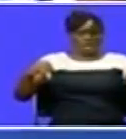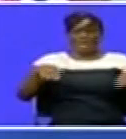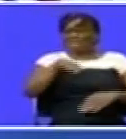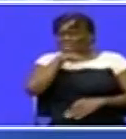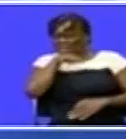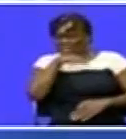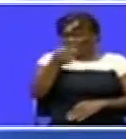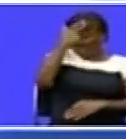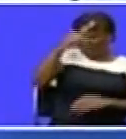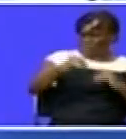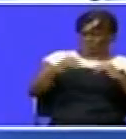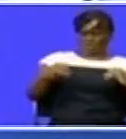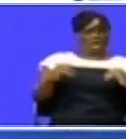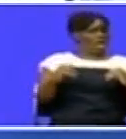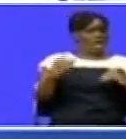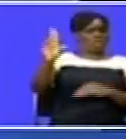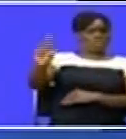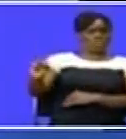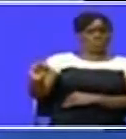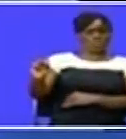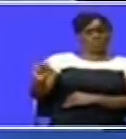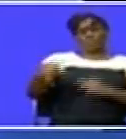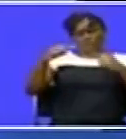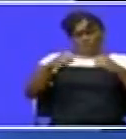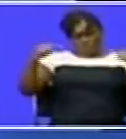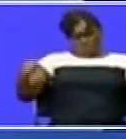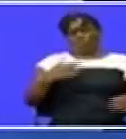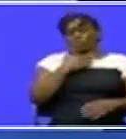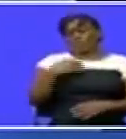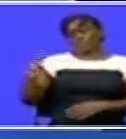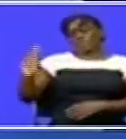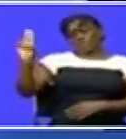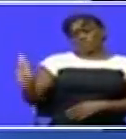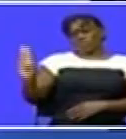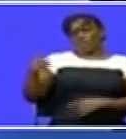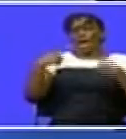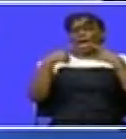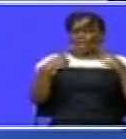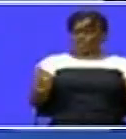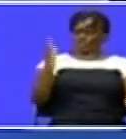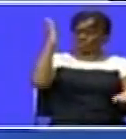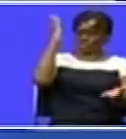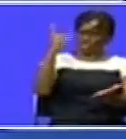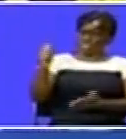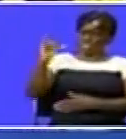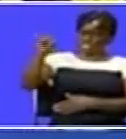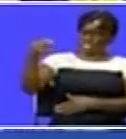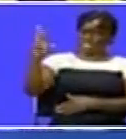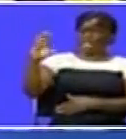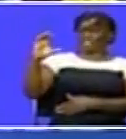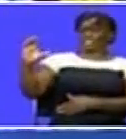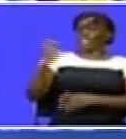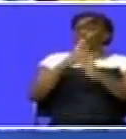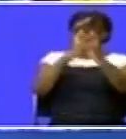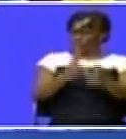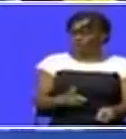hile na Wetango la kando hile. The opposition wants President Uhuru Kenyatta to make public the truth, Justice and Reconciliation Commission report,